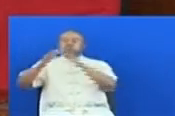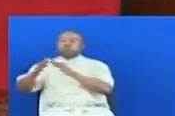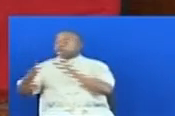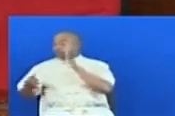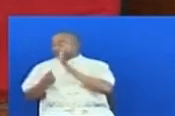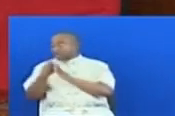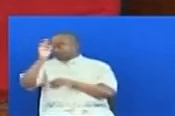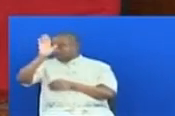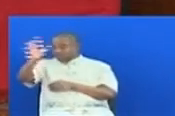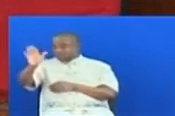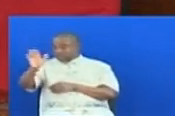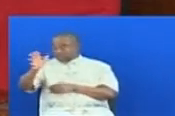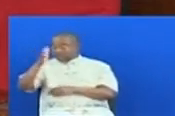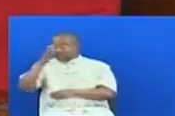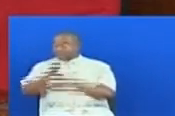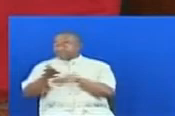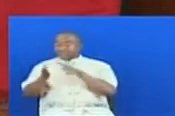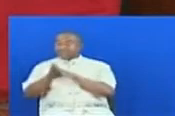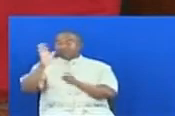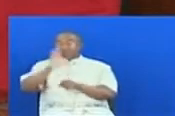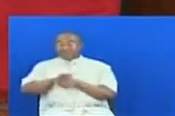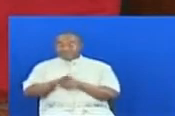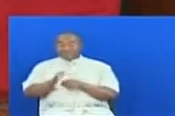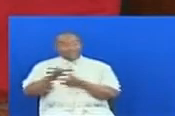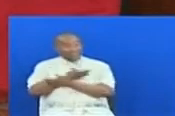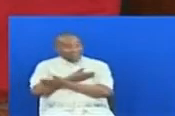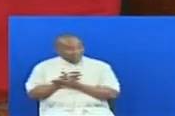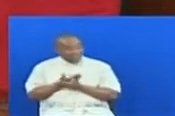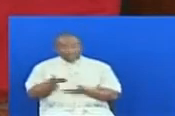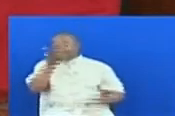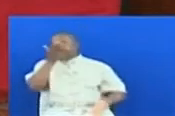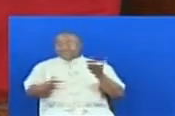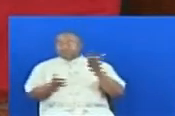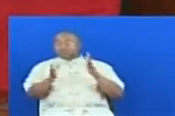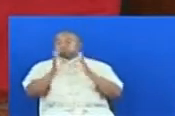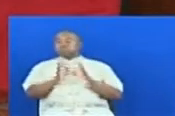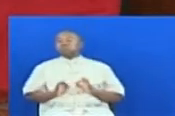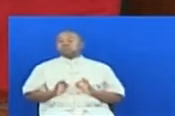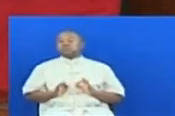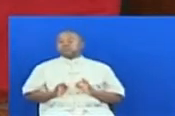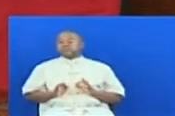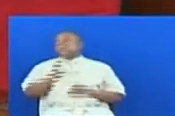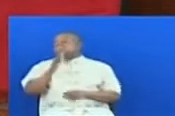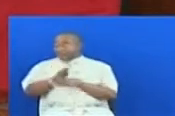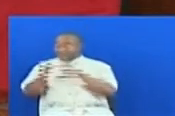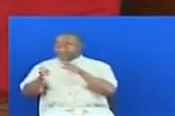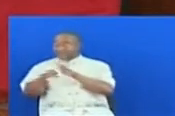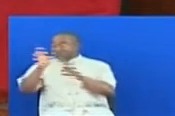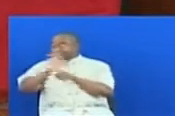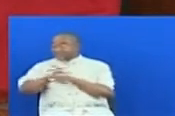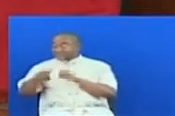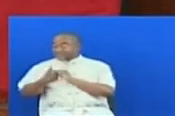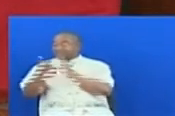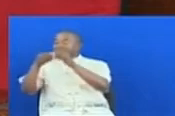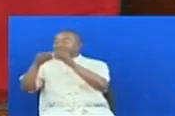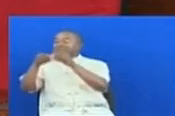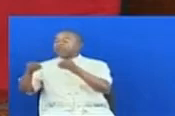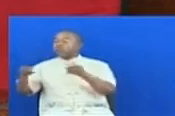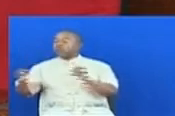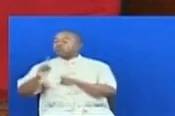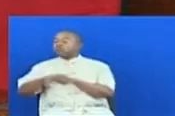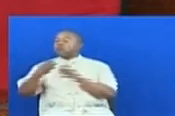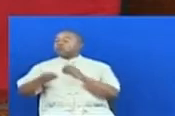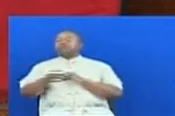mengi kwanza yanajengwa chini ya kiwango, lakini vile vile yanachelewa kwa muda mrefu. Majengo yetu mengi yanachukua muda